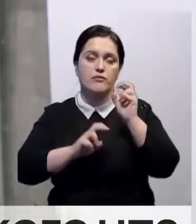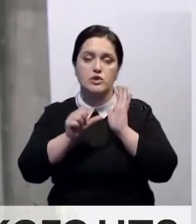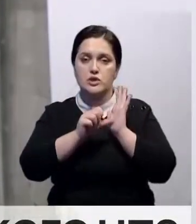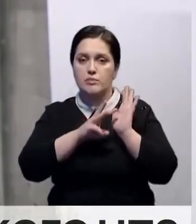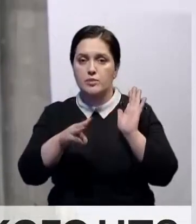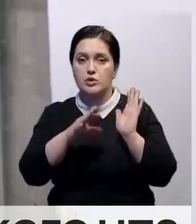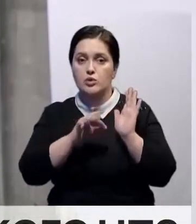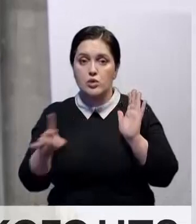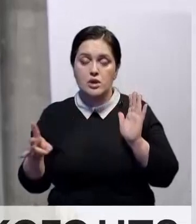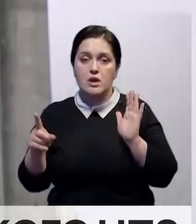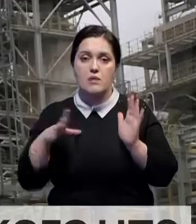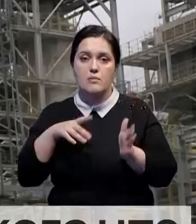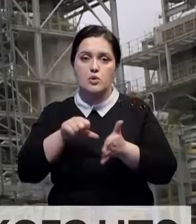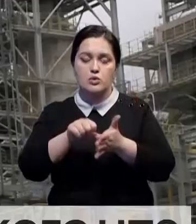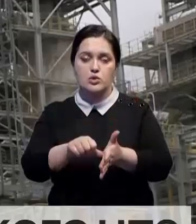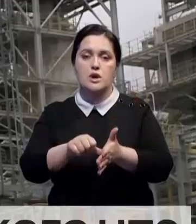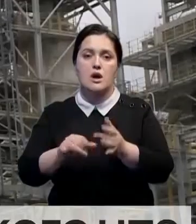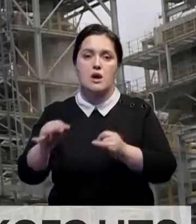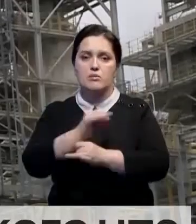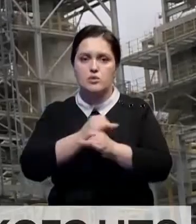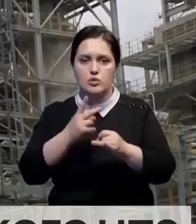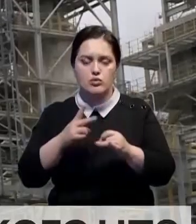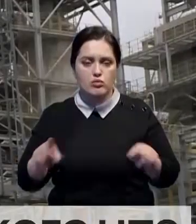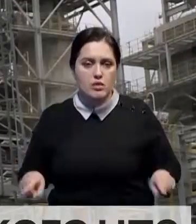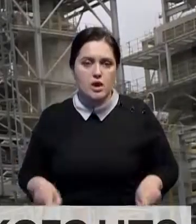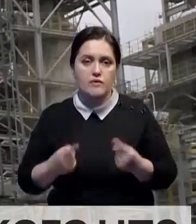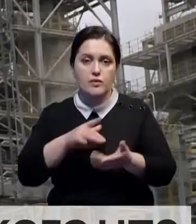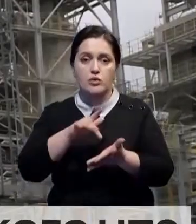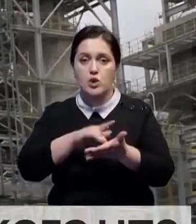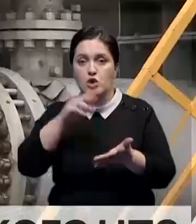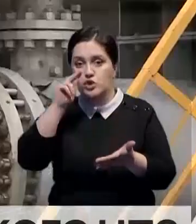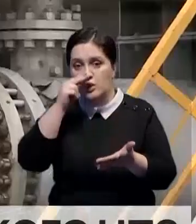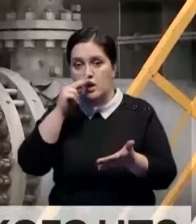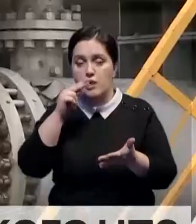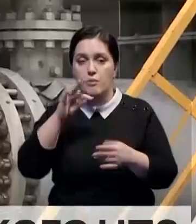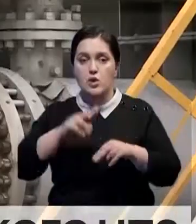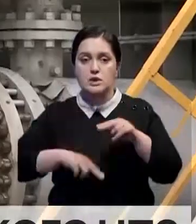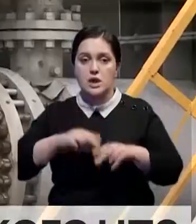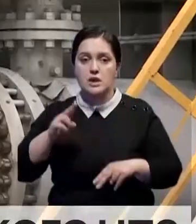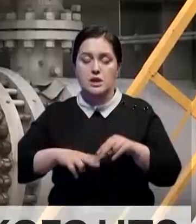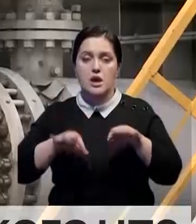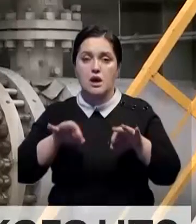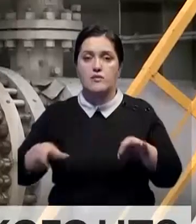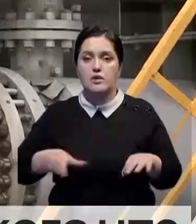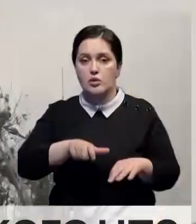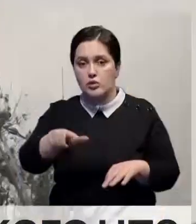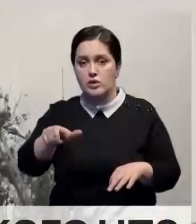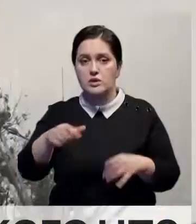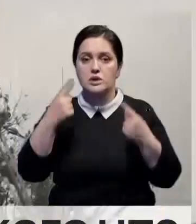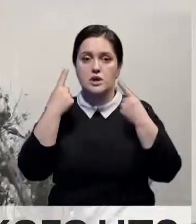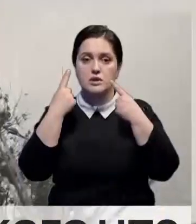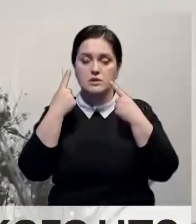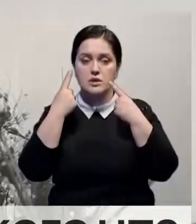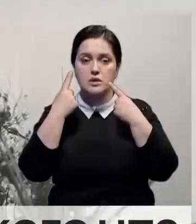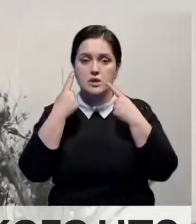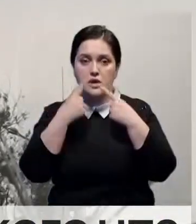тонн. Премьер принял участие в совещании, где обсуждалось развитие Шымкента. Так рассмотрены меры по строительству жилья, автодорог,